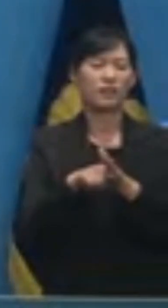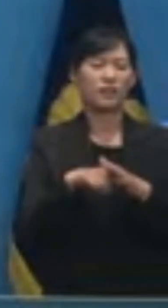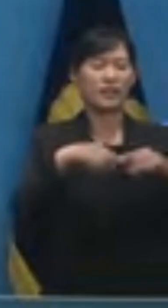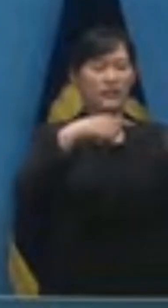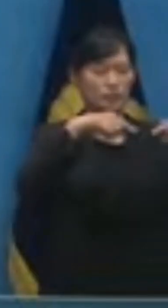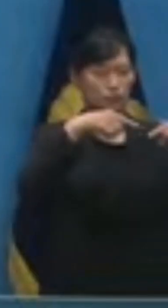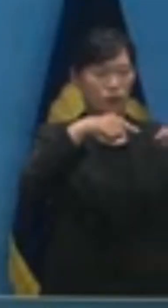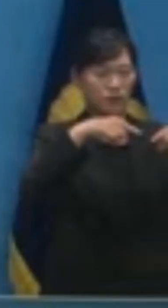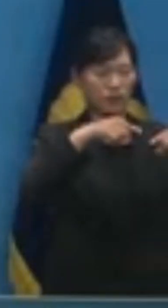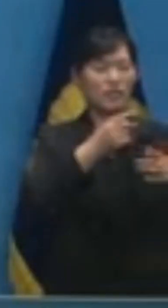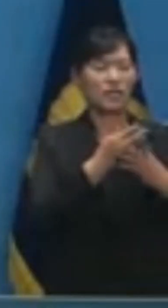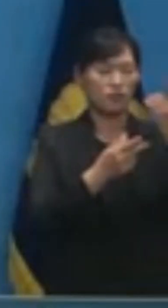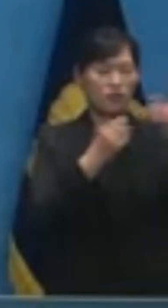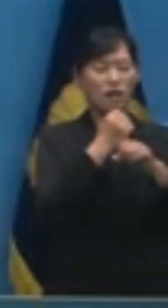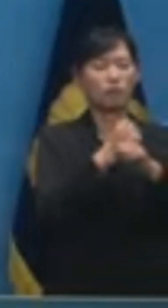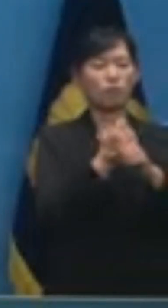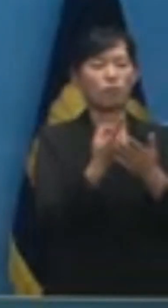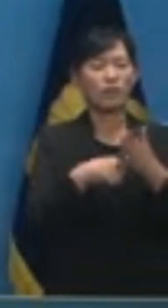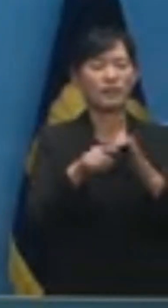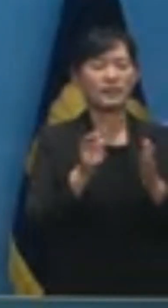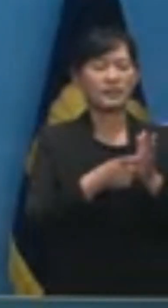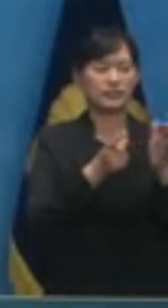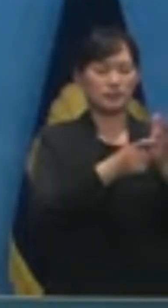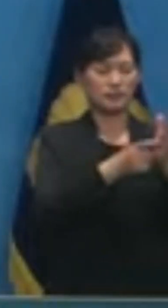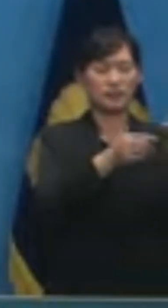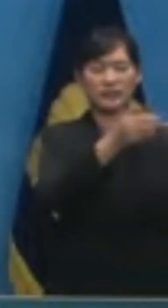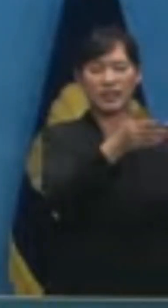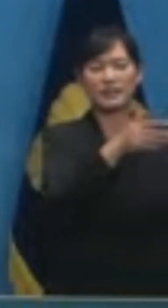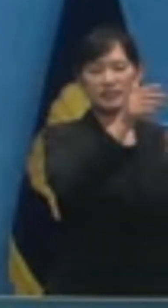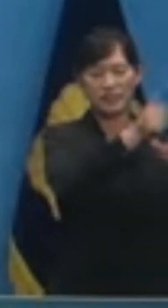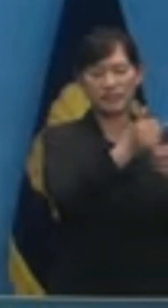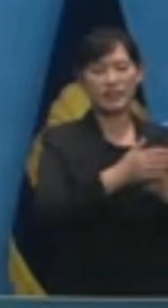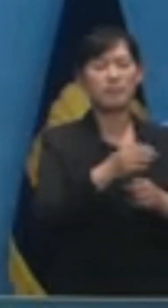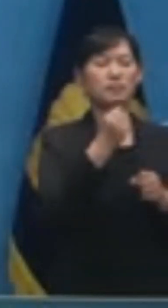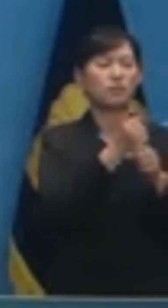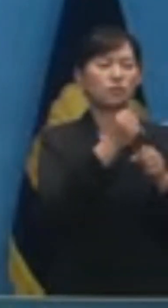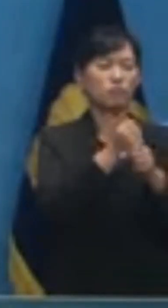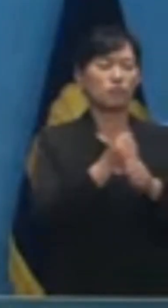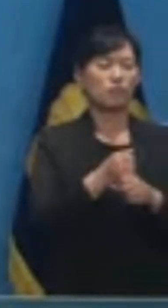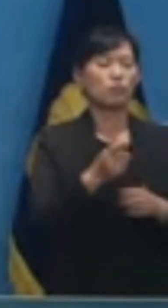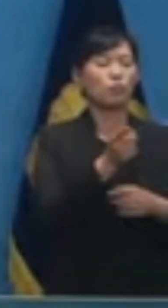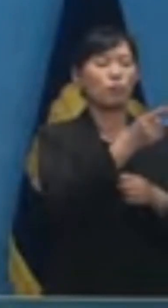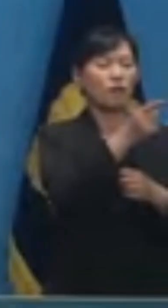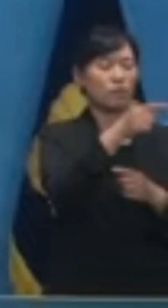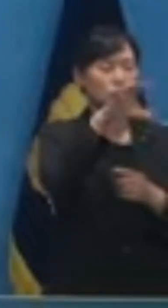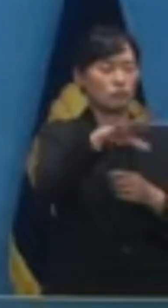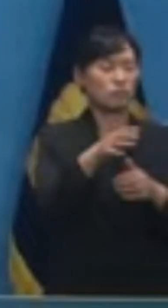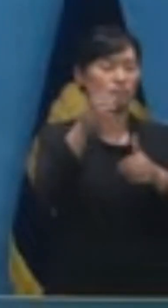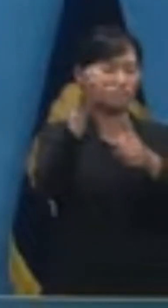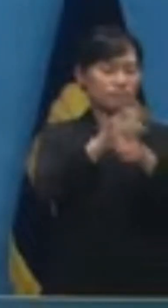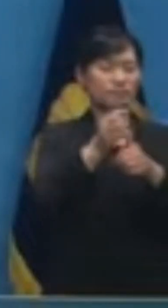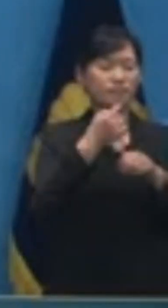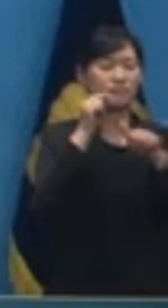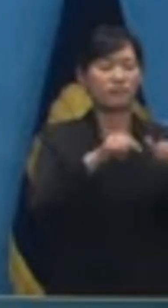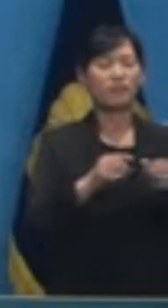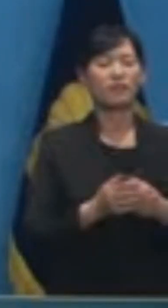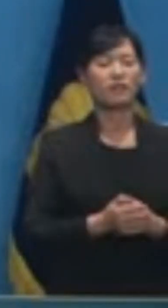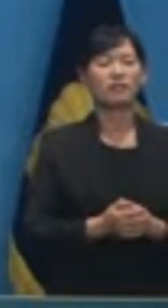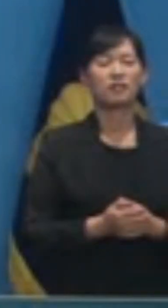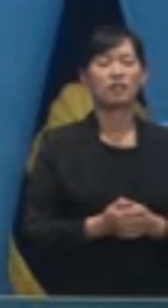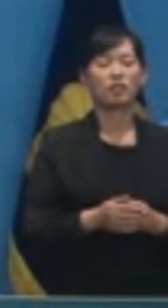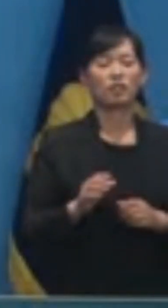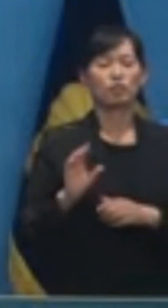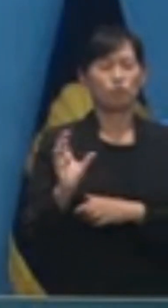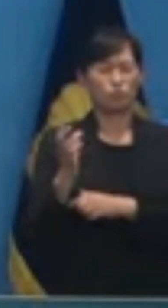지휘체계 일원화를 위한 긴급 구조 통제단장 임무견을 소방청으로 위임하라. 하나, 일명